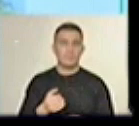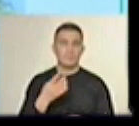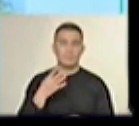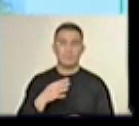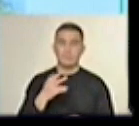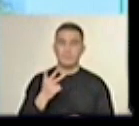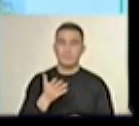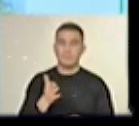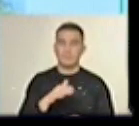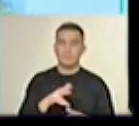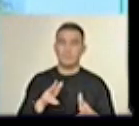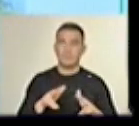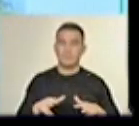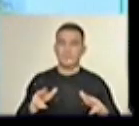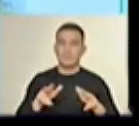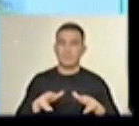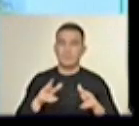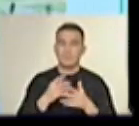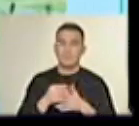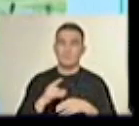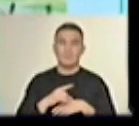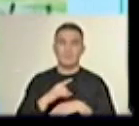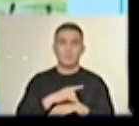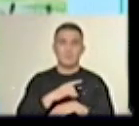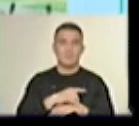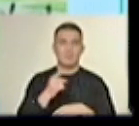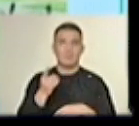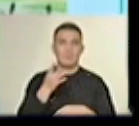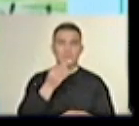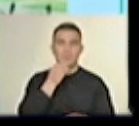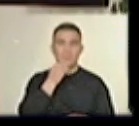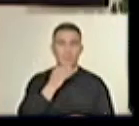43 лягушки за один раз.